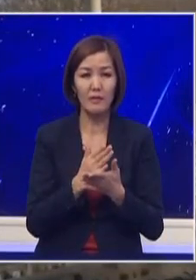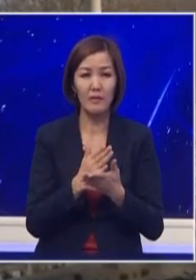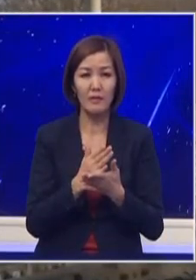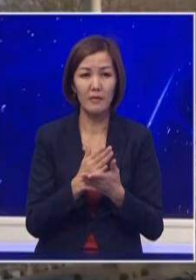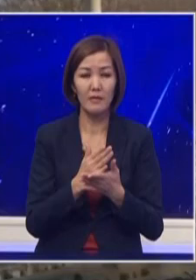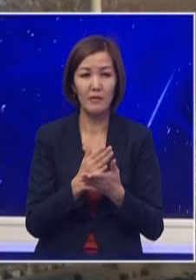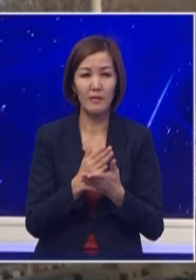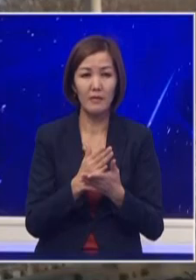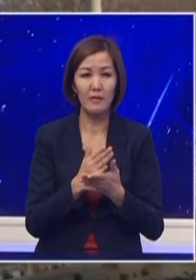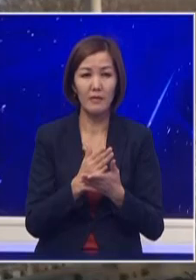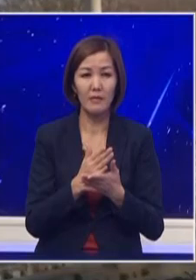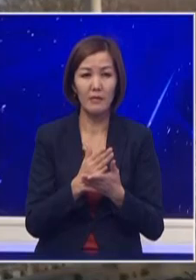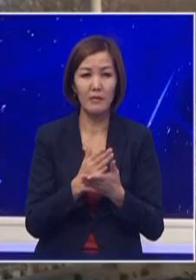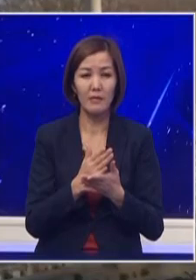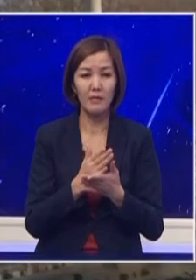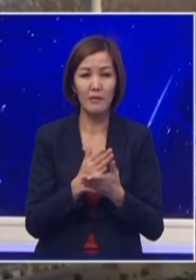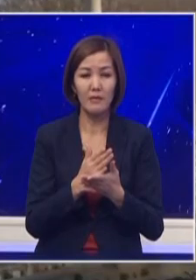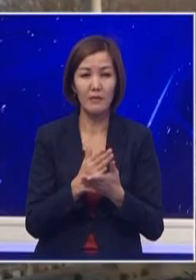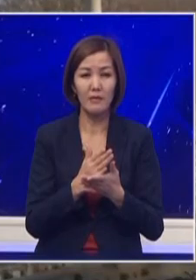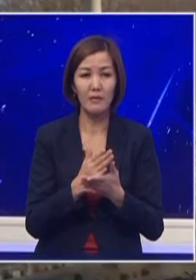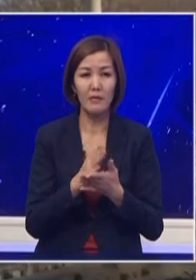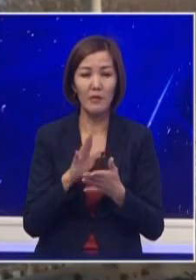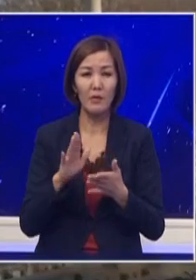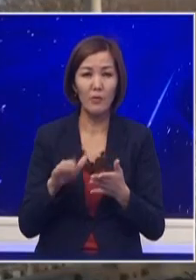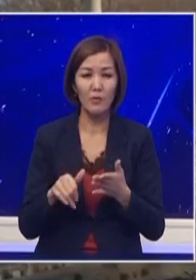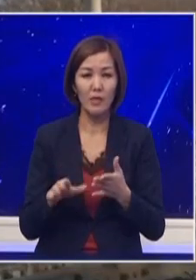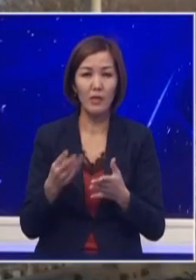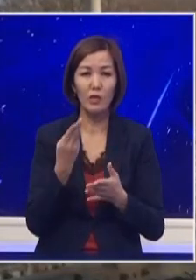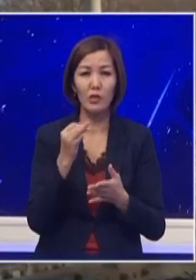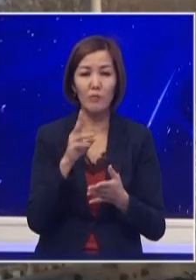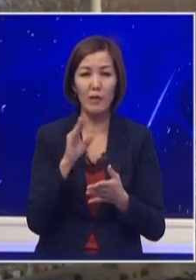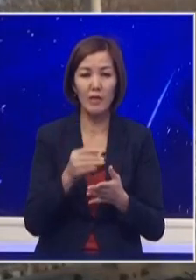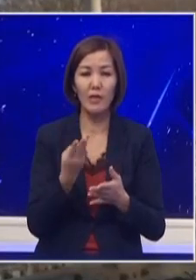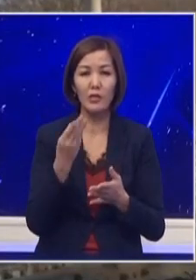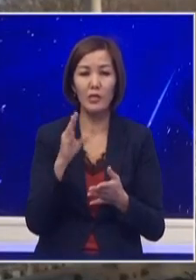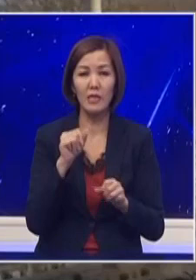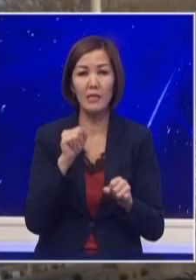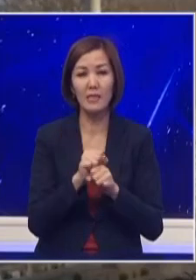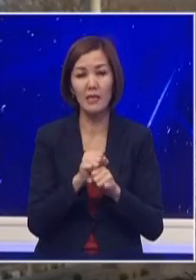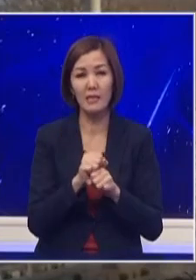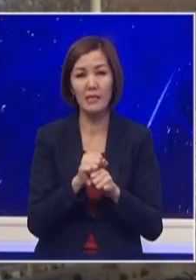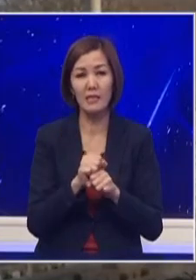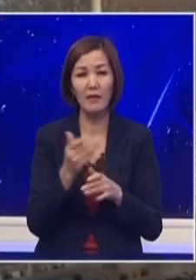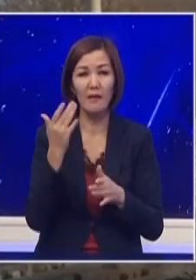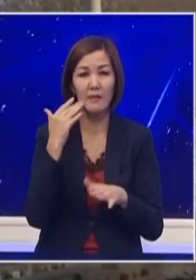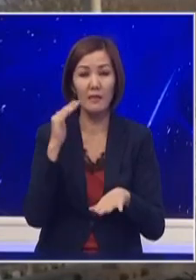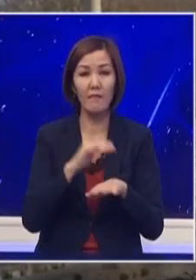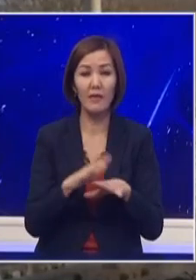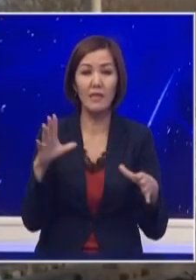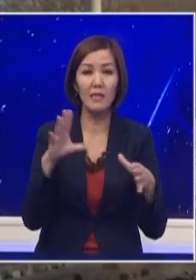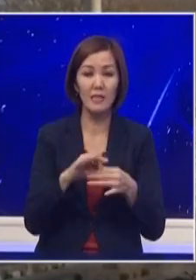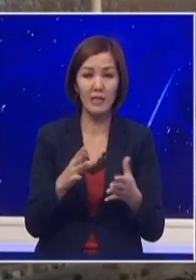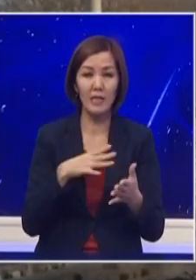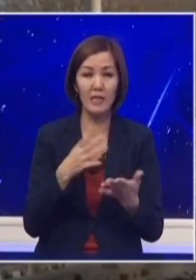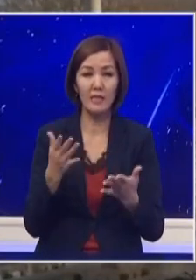Шілбастау Атар, одан кейін Чемалған жыңғылды бекеттерінің аралығында. Бұл фактілердің тіркелуінің көп